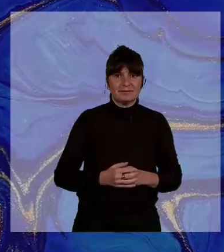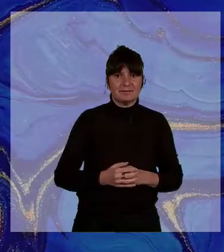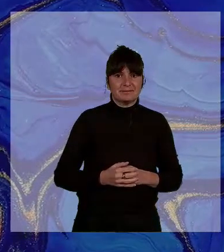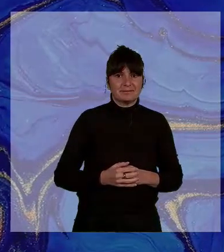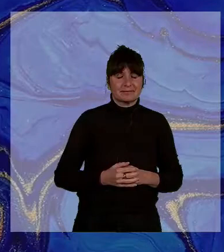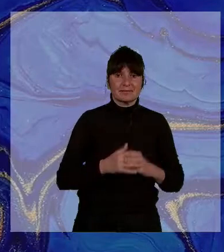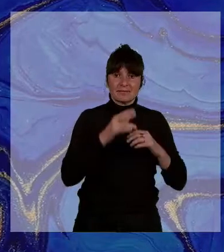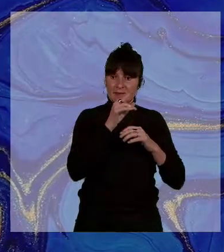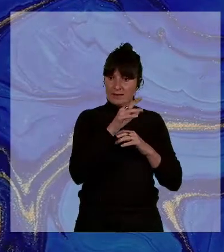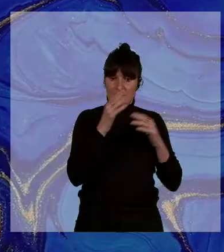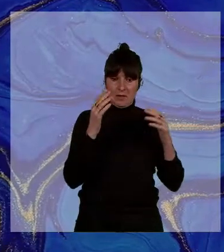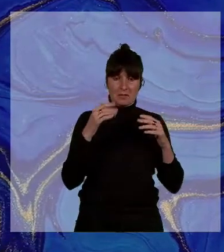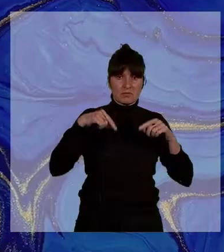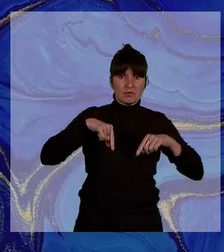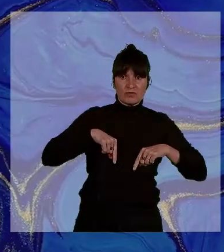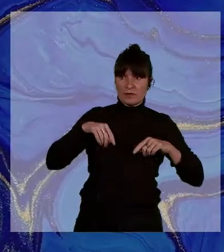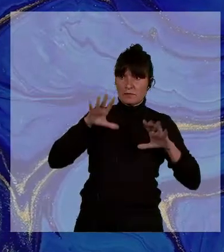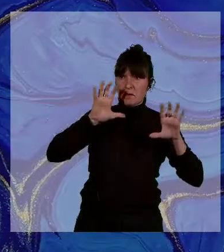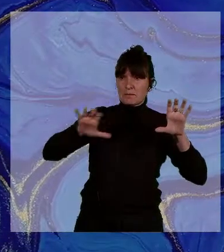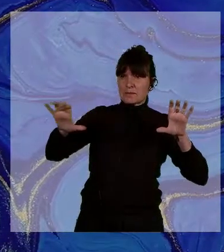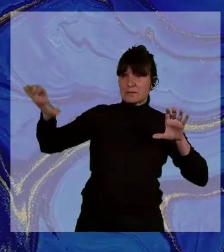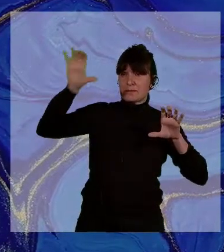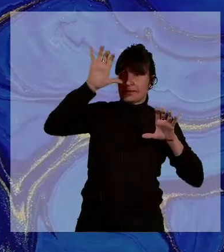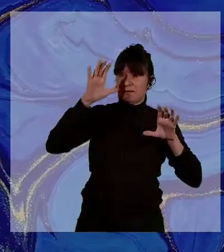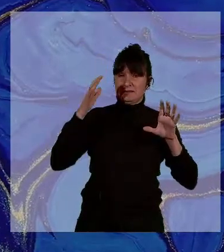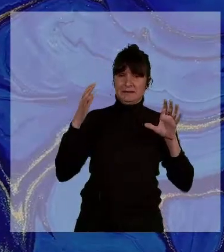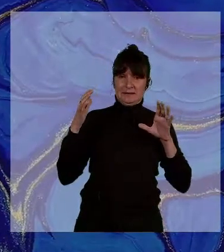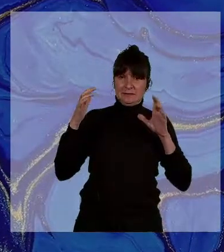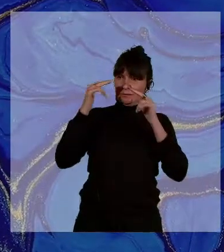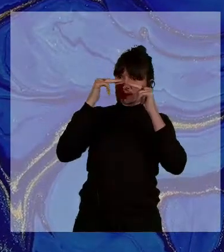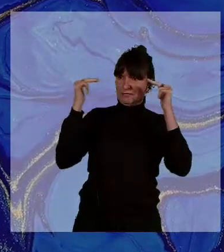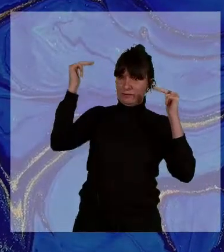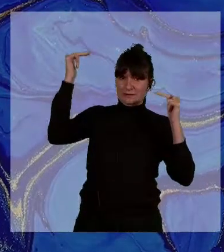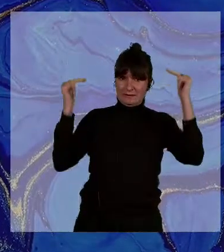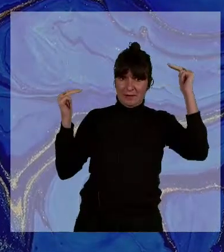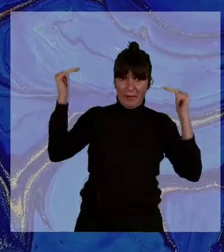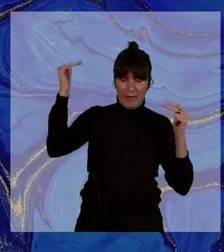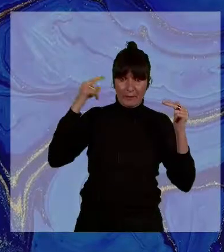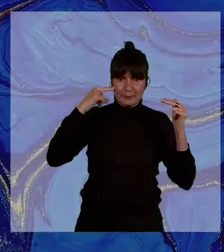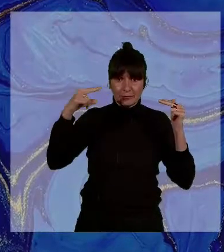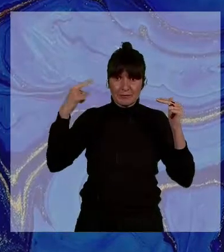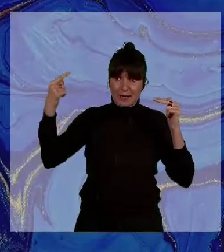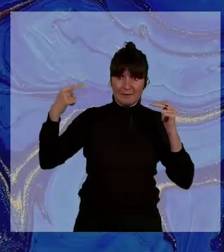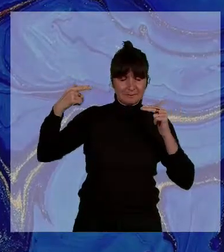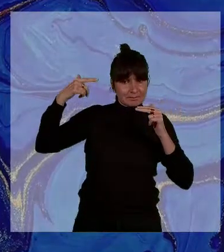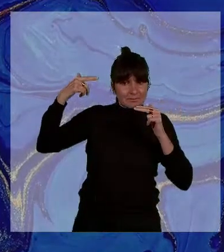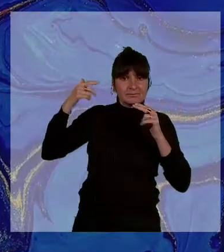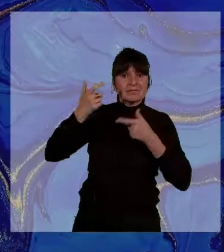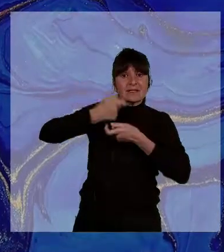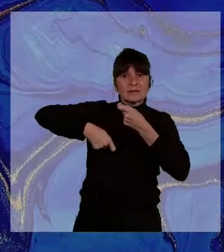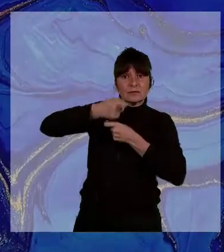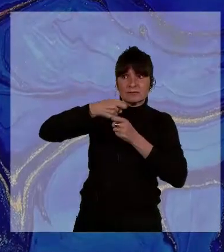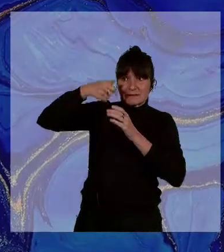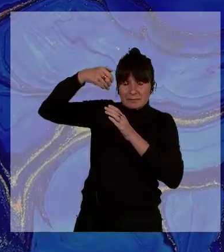les niveaux de gouvernement d'agir pour pouvoir relancer l'économie de façon durable